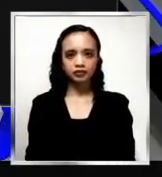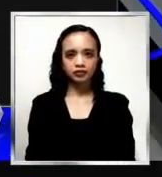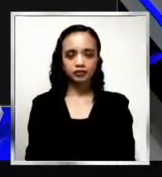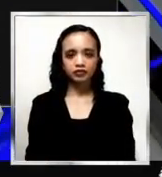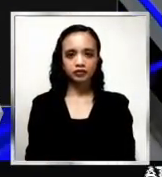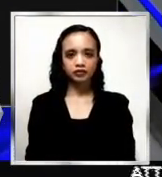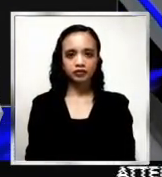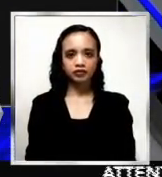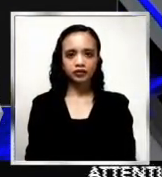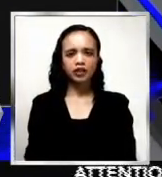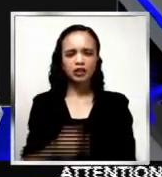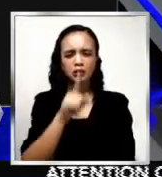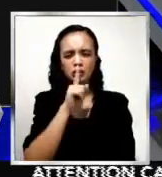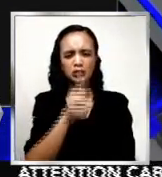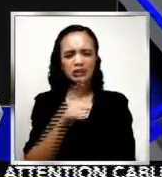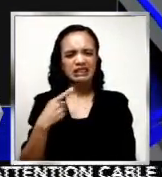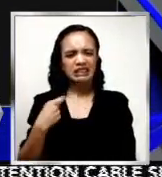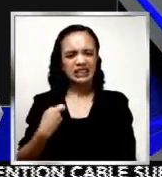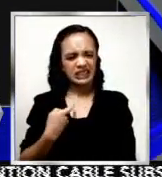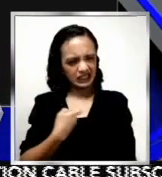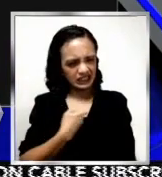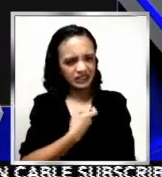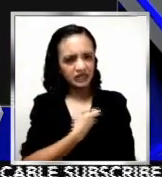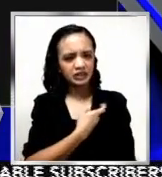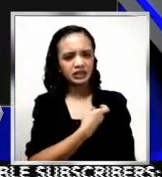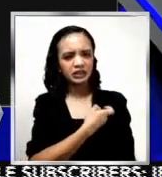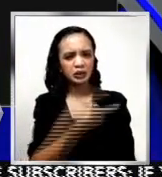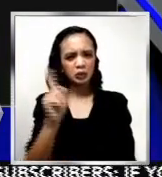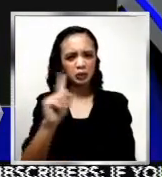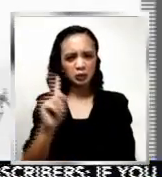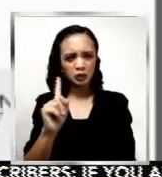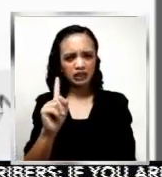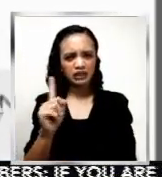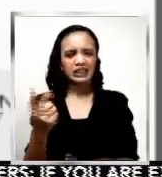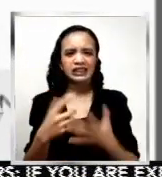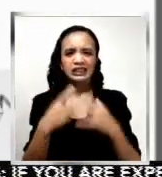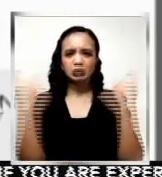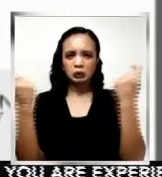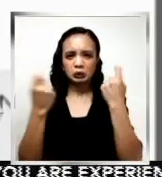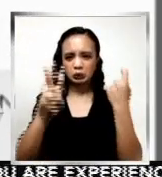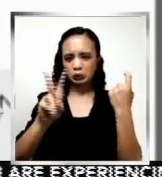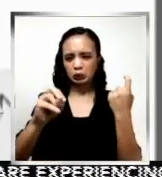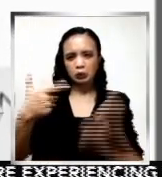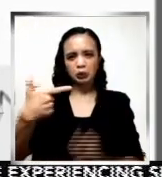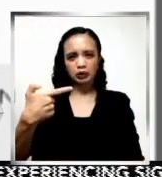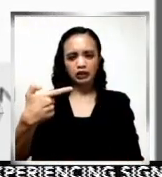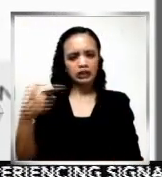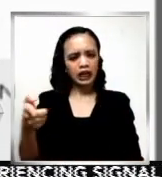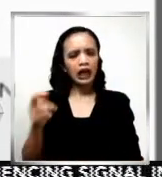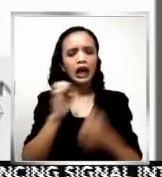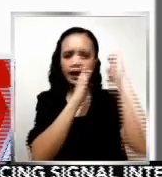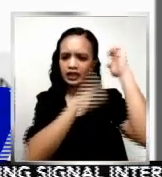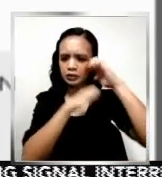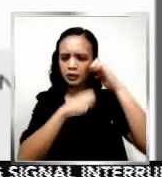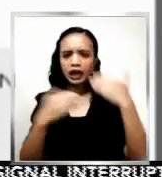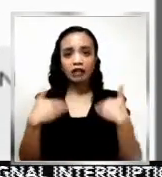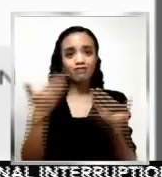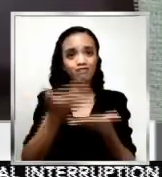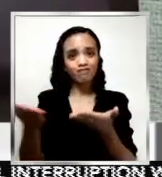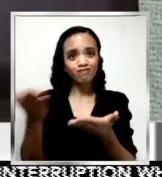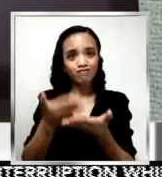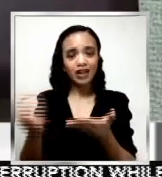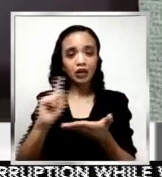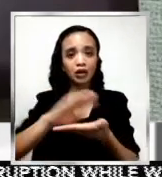Masakit ang bulsang sinalubong ni Joyce Chua ang pagpasok ng 2021. Umasa siyang makabibili ng segunda manong laptop na nakakahalaga